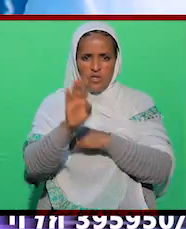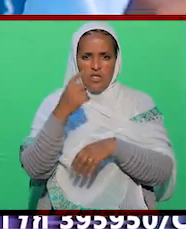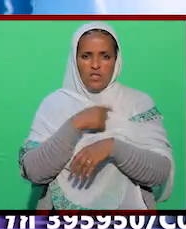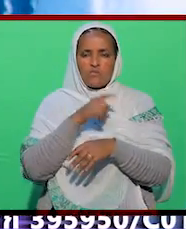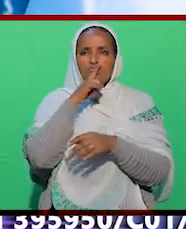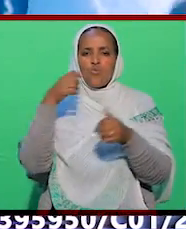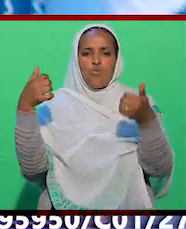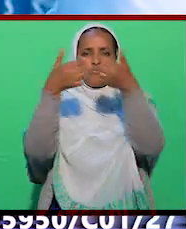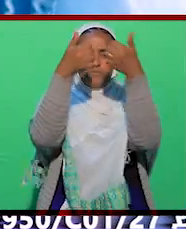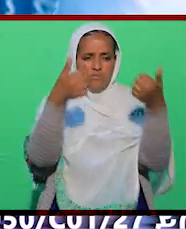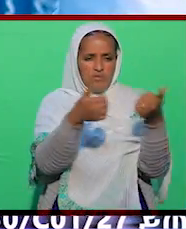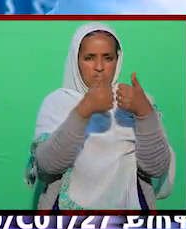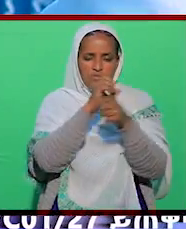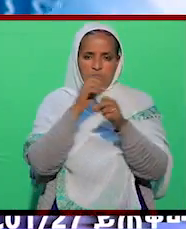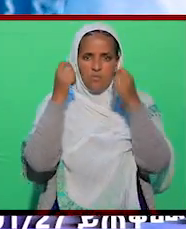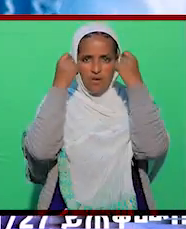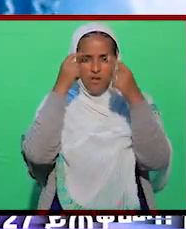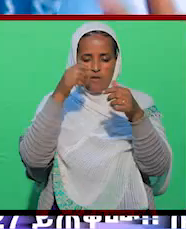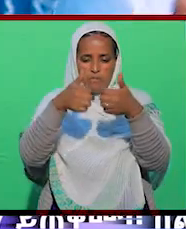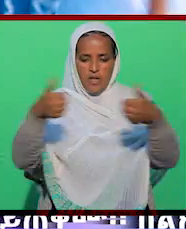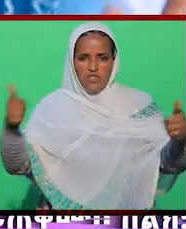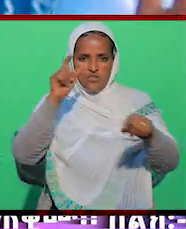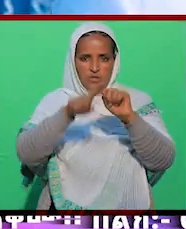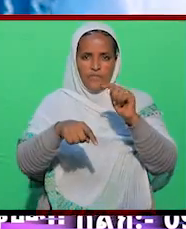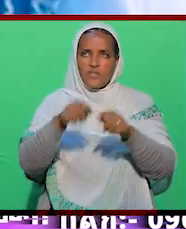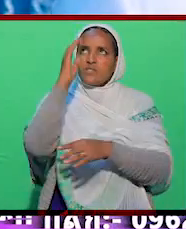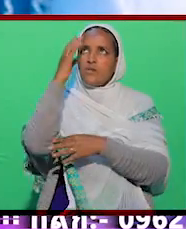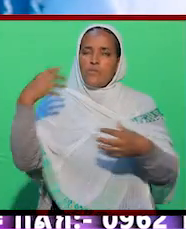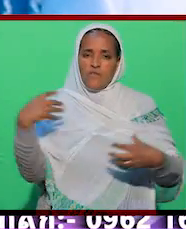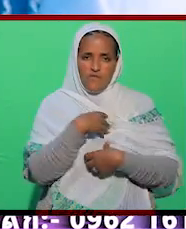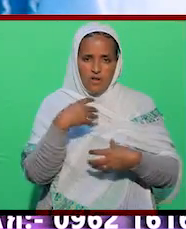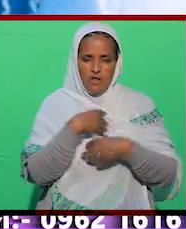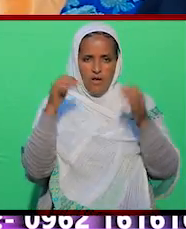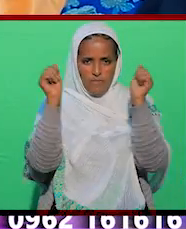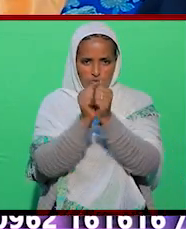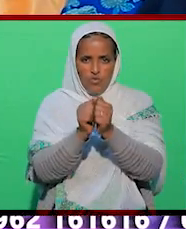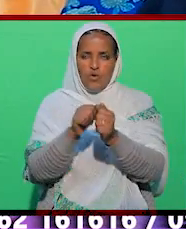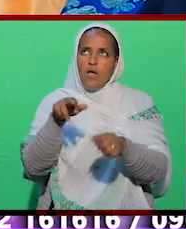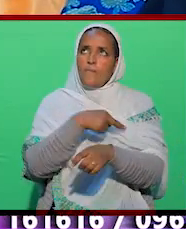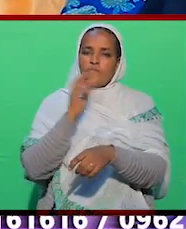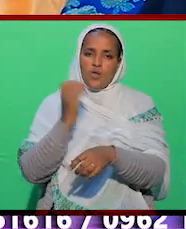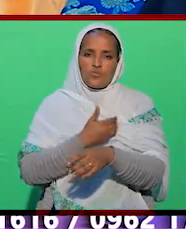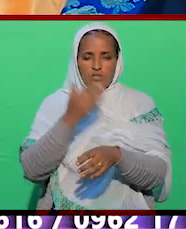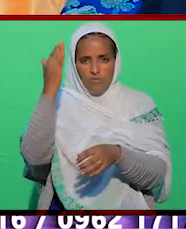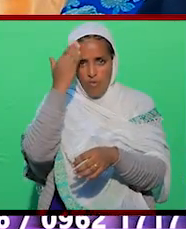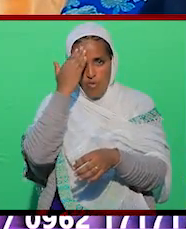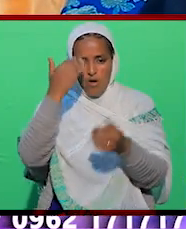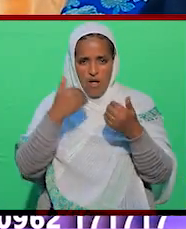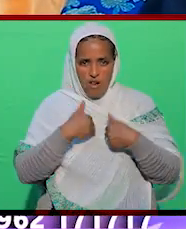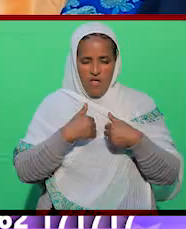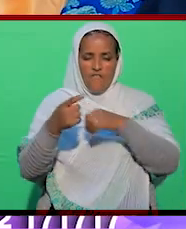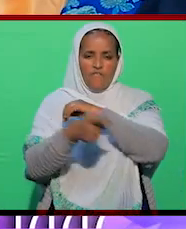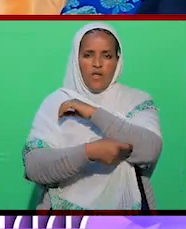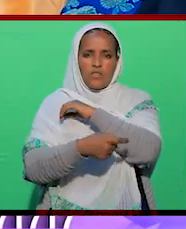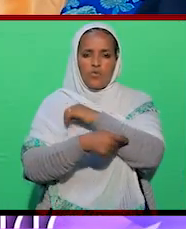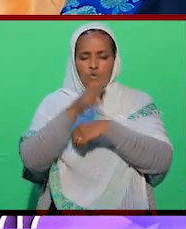በጨለማ ቤት ውስጥ ብንገባ ዝም ብሎ መጋጨት ካልሆነ ማድበስበስ ምንም ልንረዳው ልንለየው አንችል ስለዚህ ፈሪሃ እግዚአብሔር ጋራ እግዚአብሔርን ሃይማኖታችንን